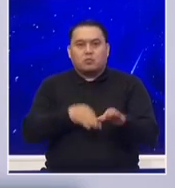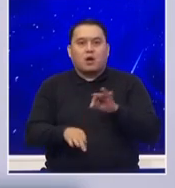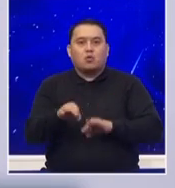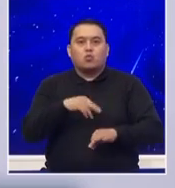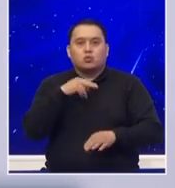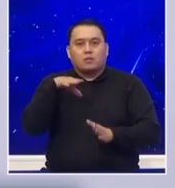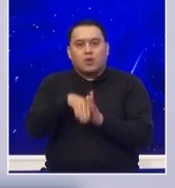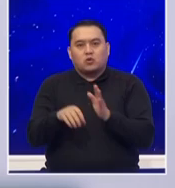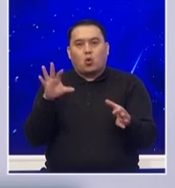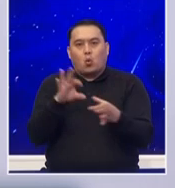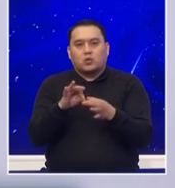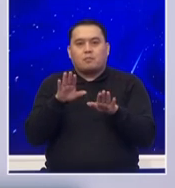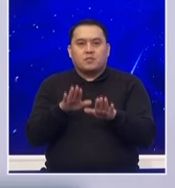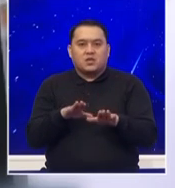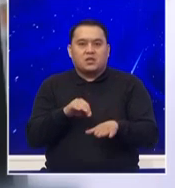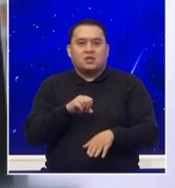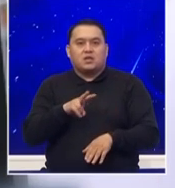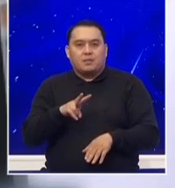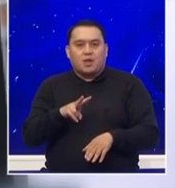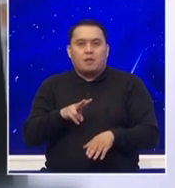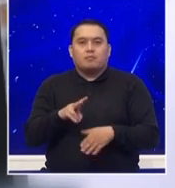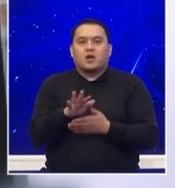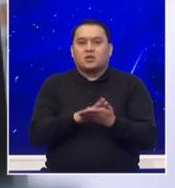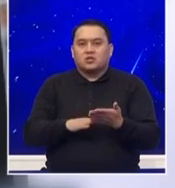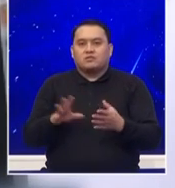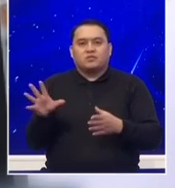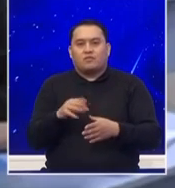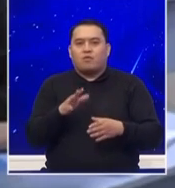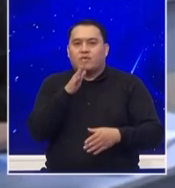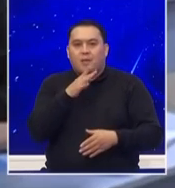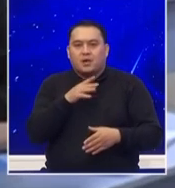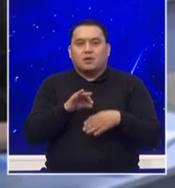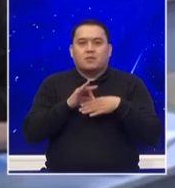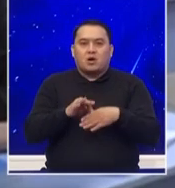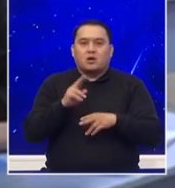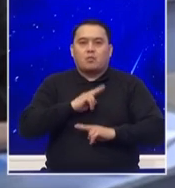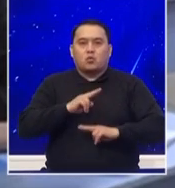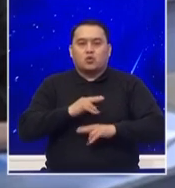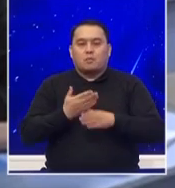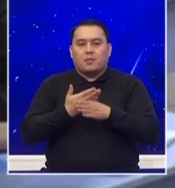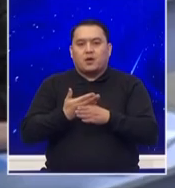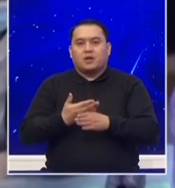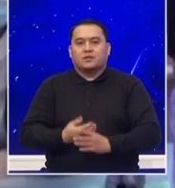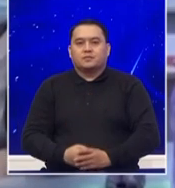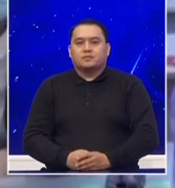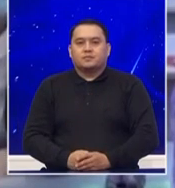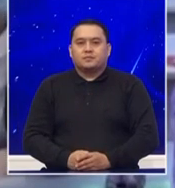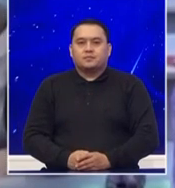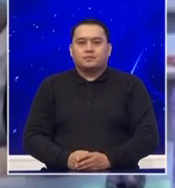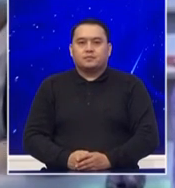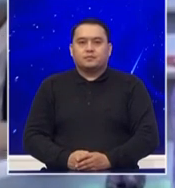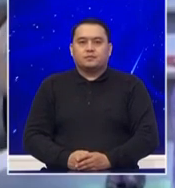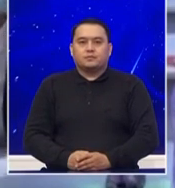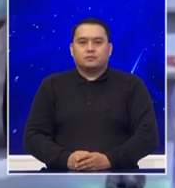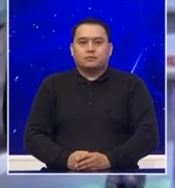с удовольствием подключились местные айтишники, которые на протяжении всего времени сопровождали юного разработчика.